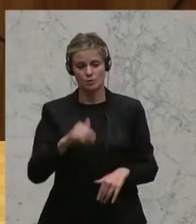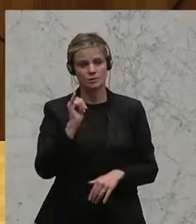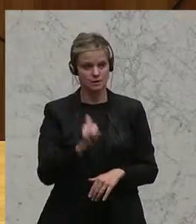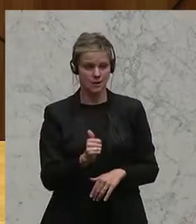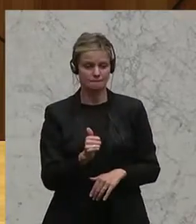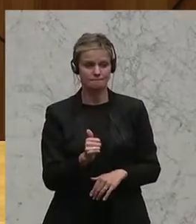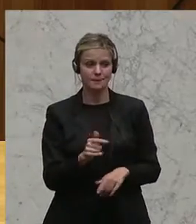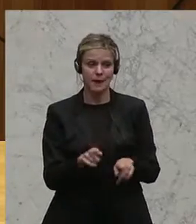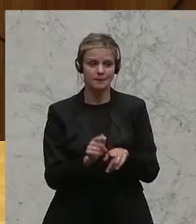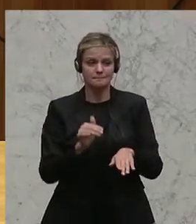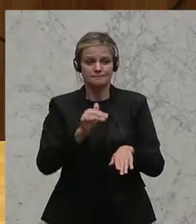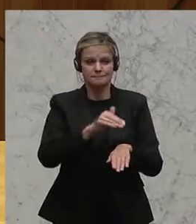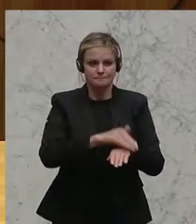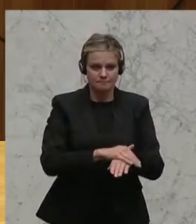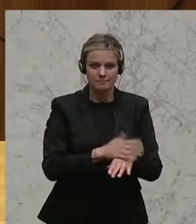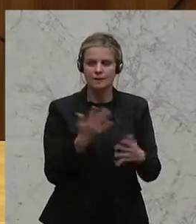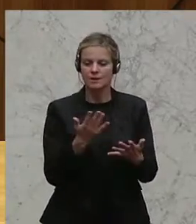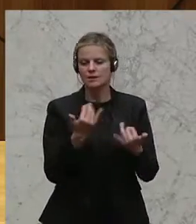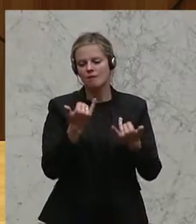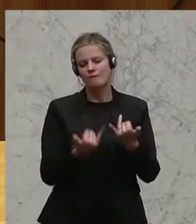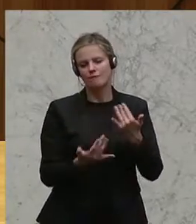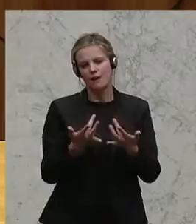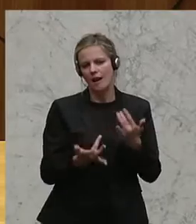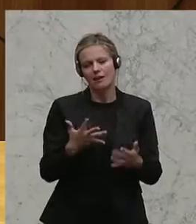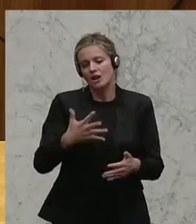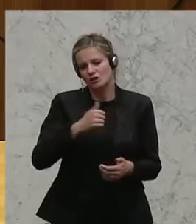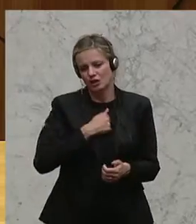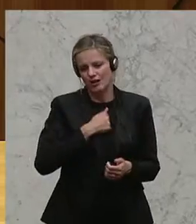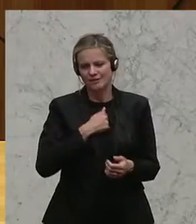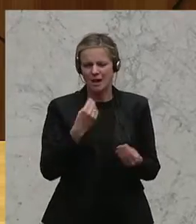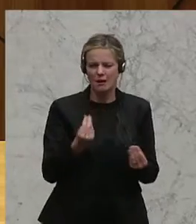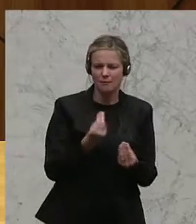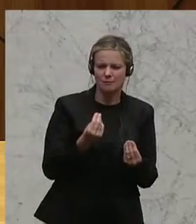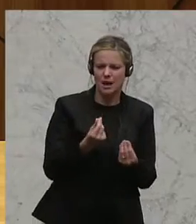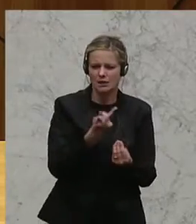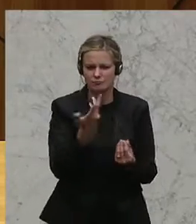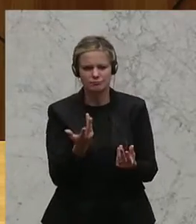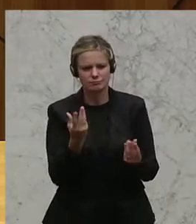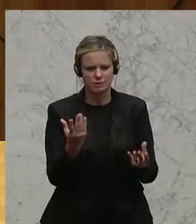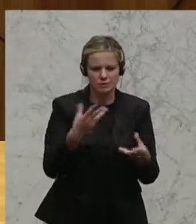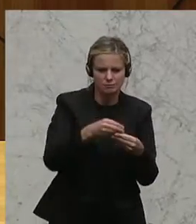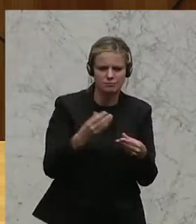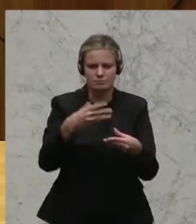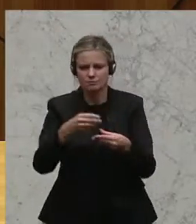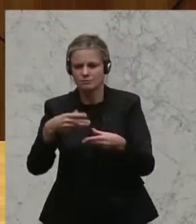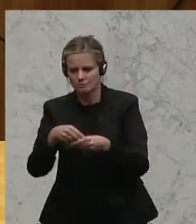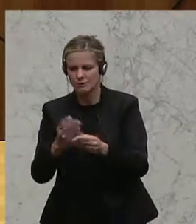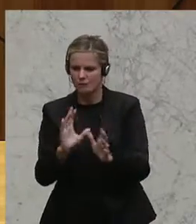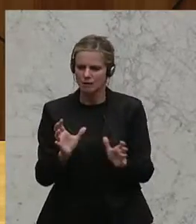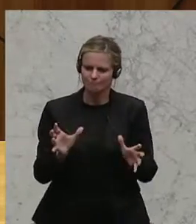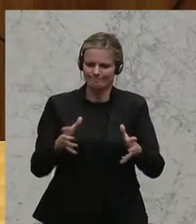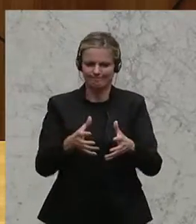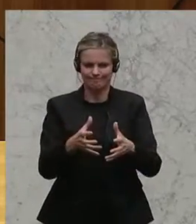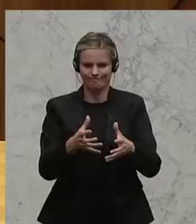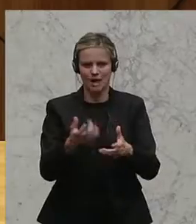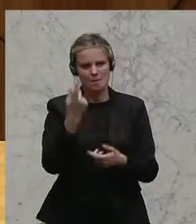naja, vielleicht schaffen wir es auch einmal hier Zusammenführungen zu machen, damit es ein bisschen kompakter wird. Das